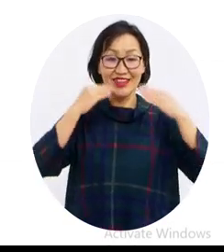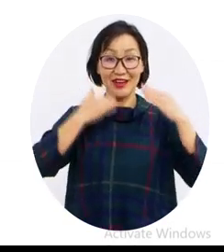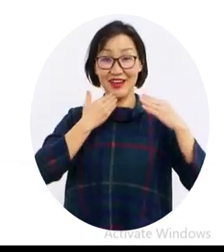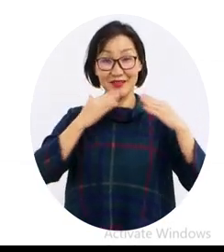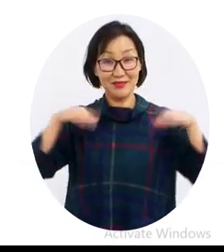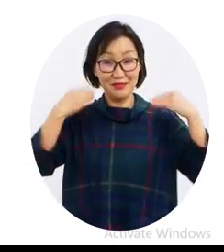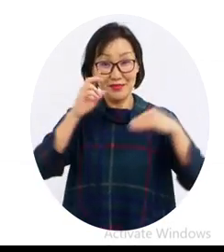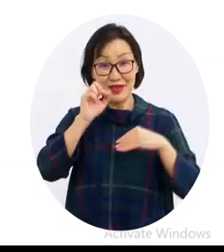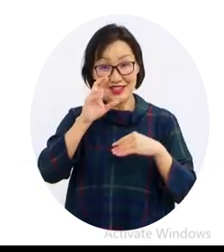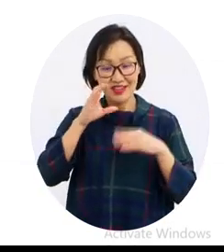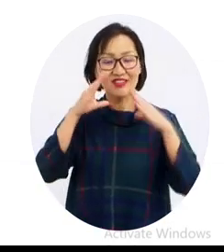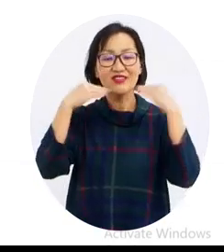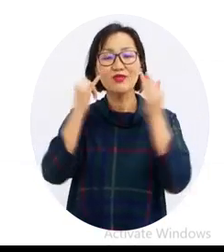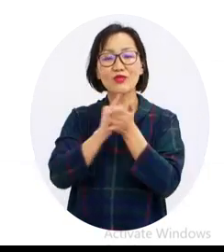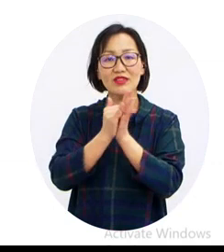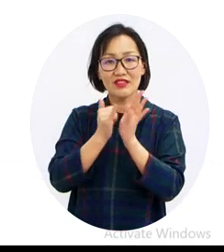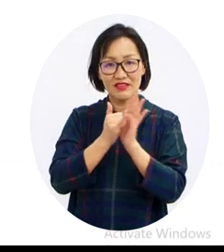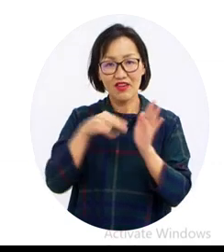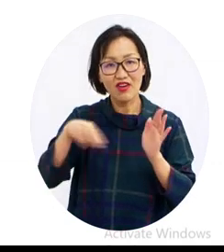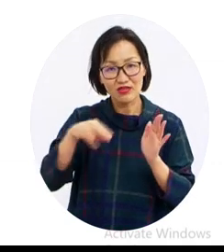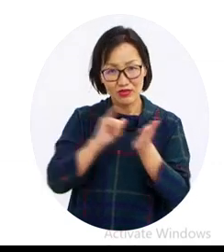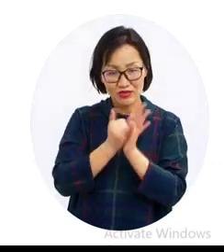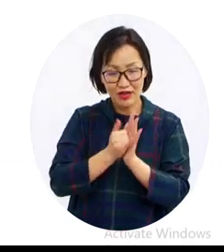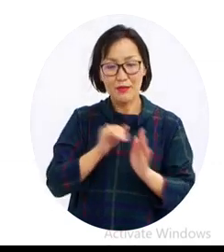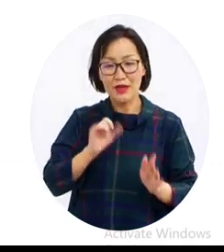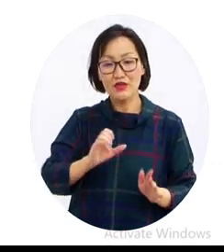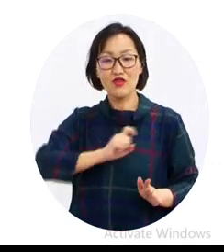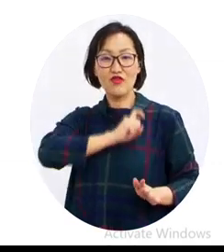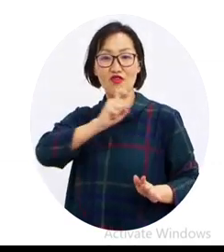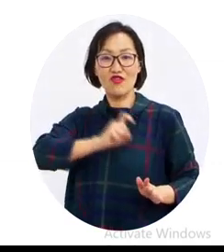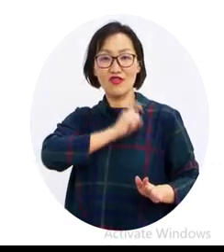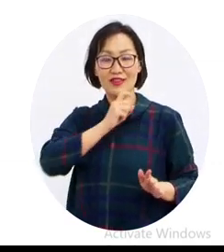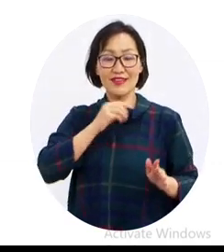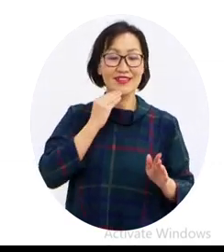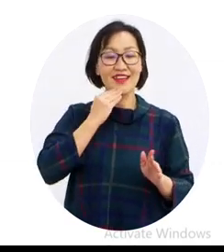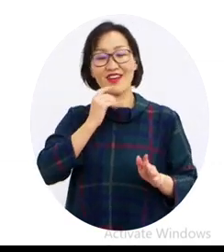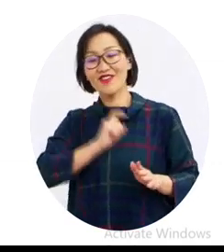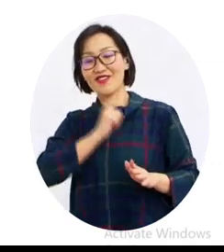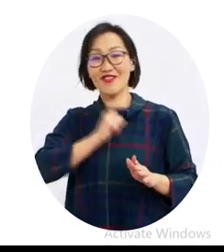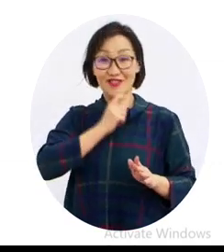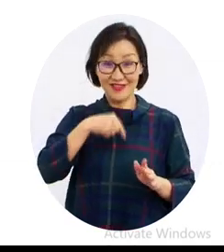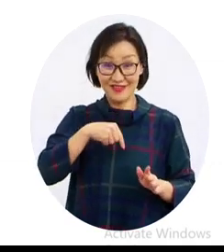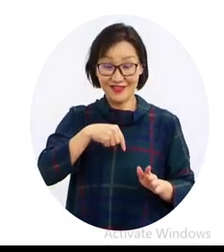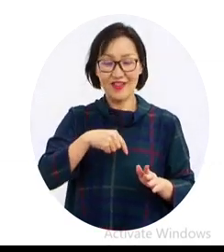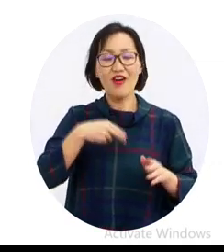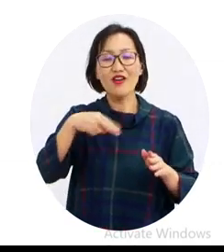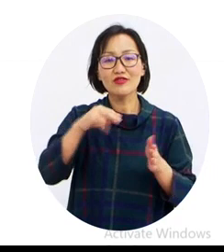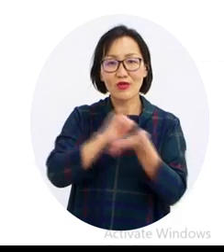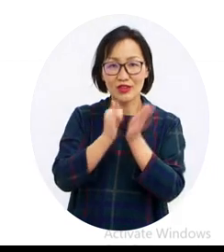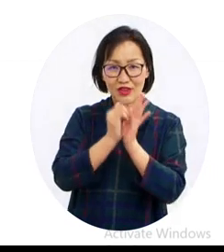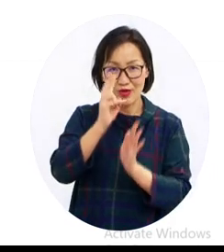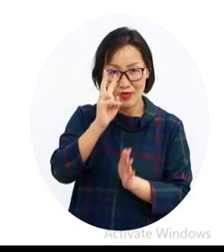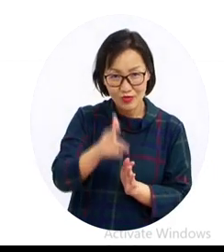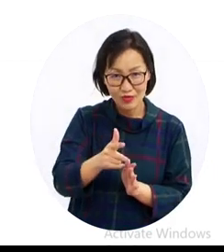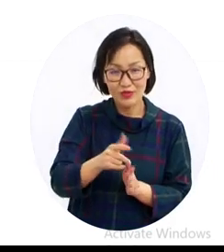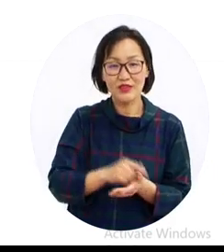Гөрөө гэж болох вэ? Инээх, мишээх, баясах, хөөрөх. За ойролцоо утгатай үг гэдэг маань энэ